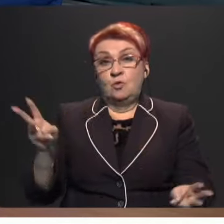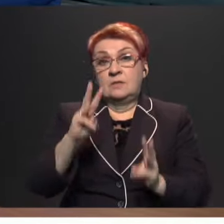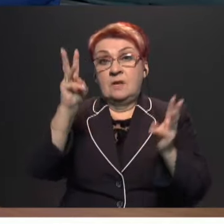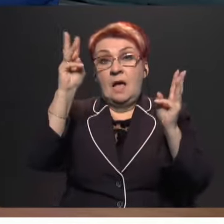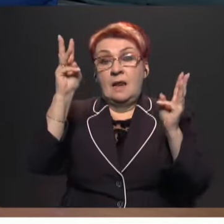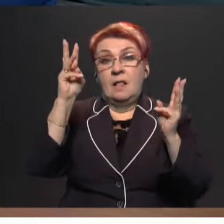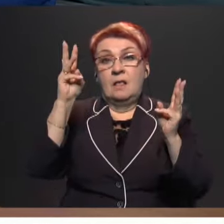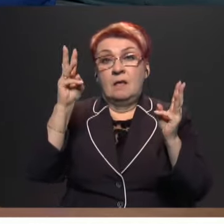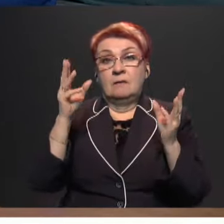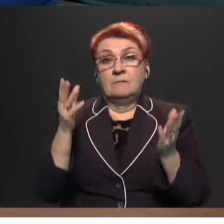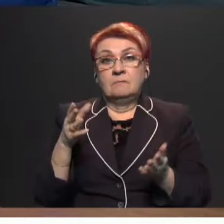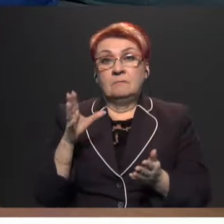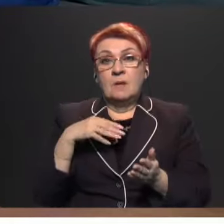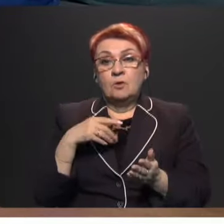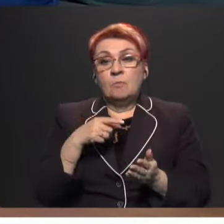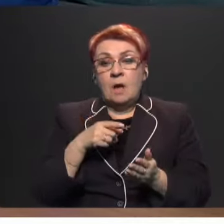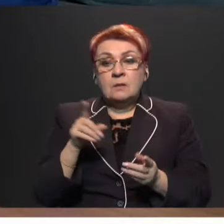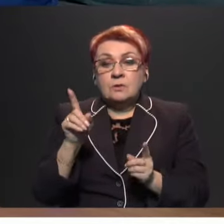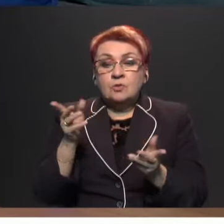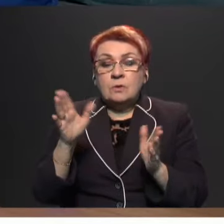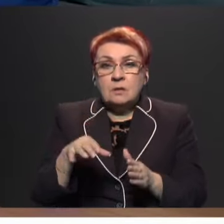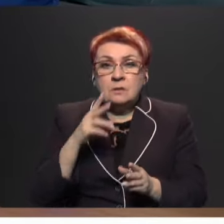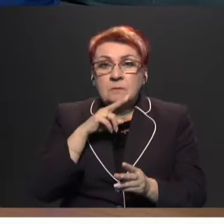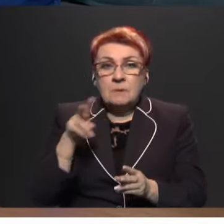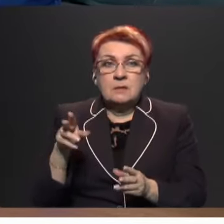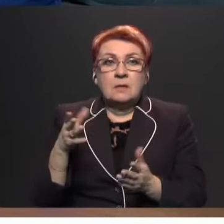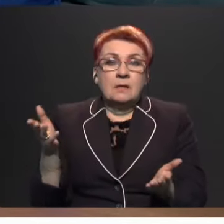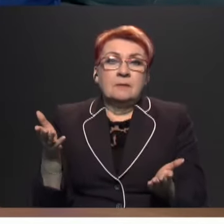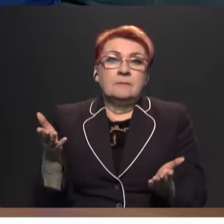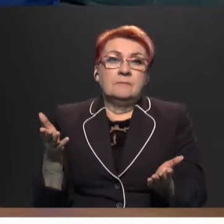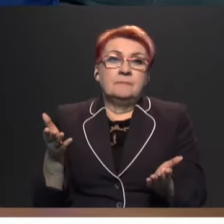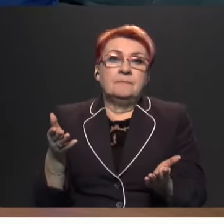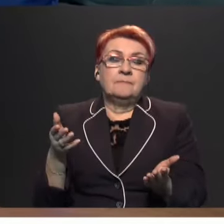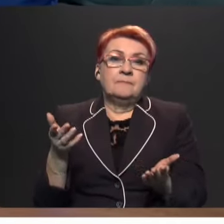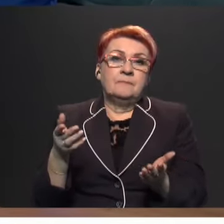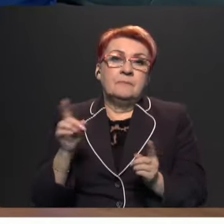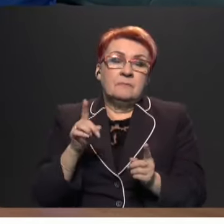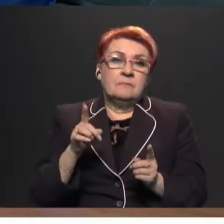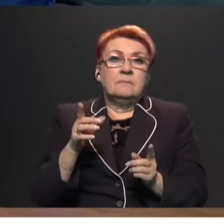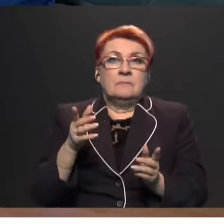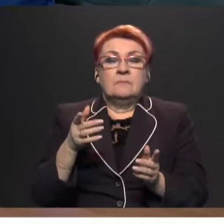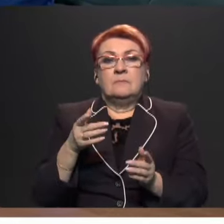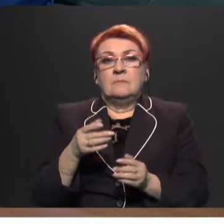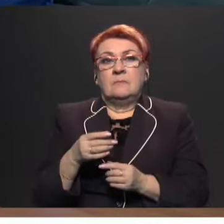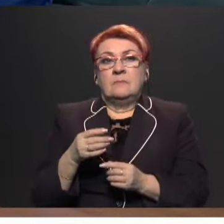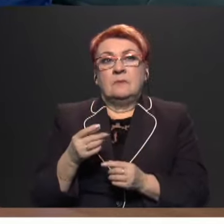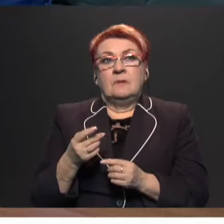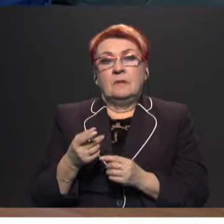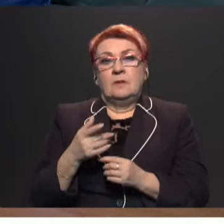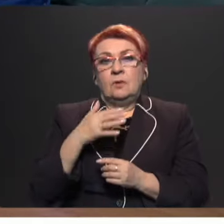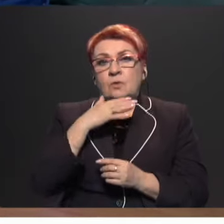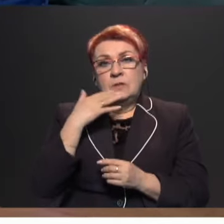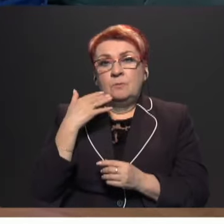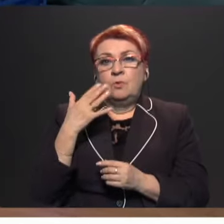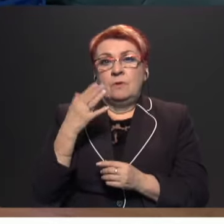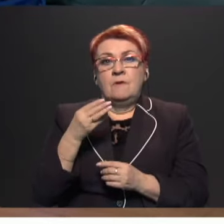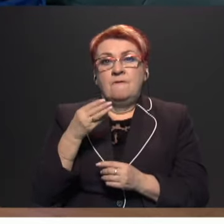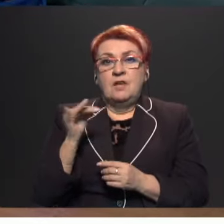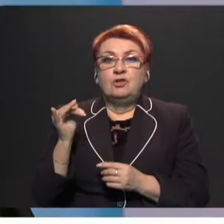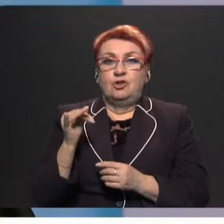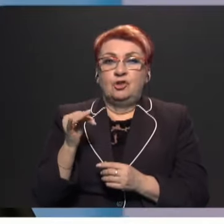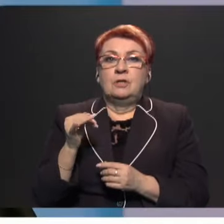огне сгорело. Они потом ходили по останкам, смотрели, тут это сняли, это сняли, это сняли. То есть видно, что сначала демонтировали многие вещи, а потом уже